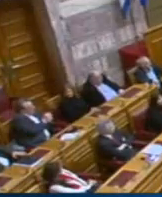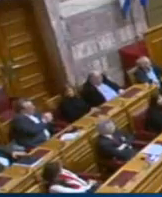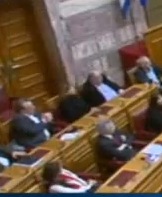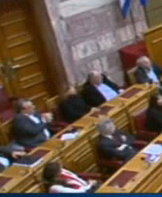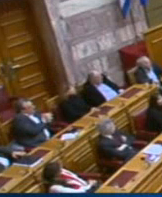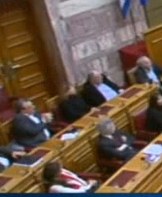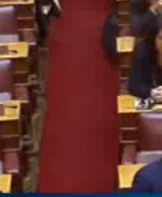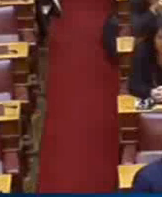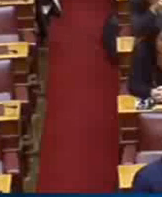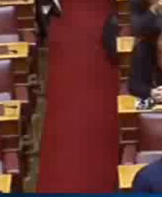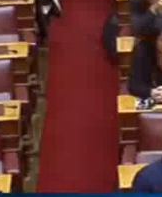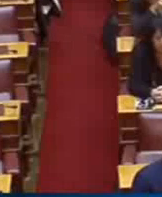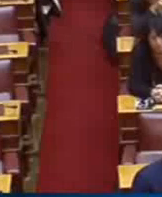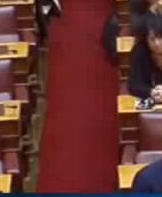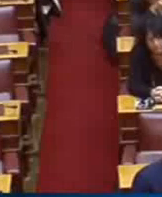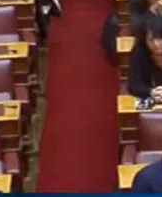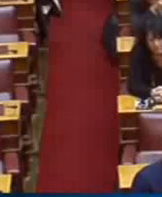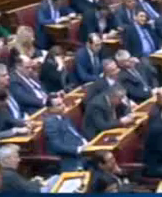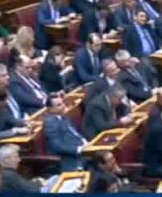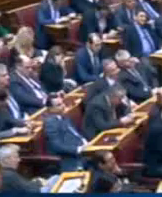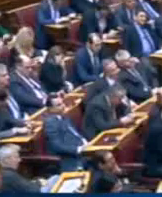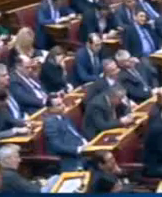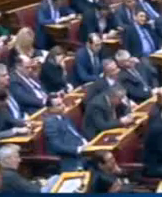Και επειδή, κύριε Μητσοτάκη,